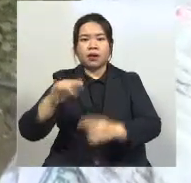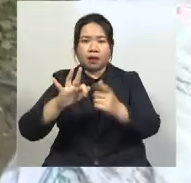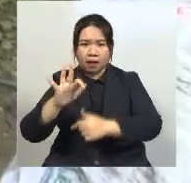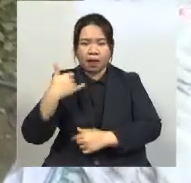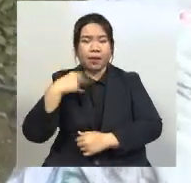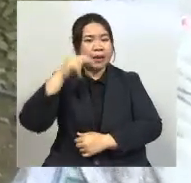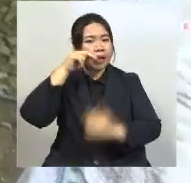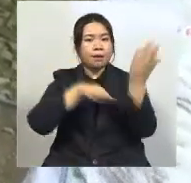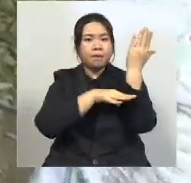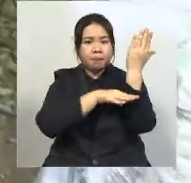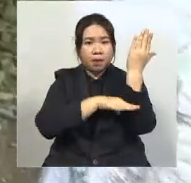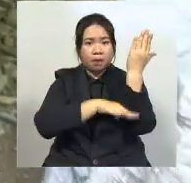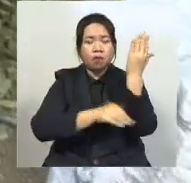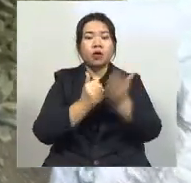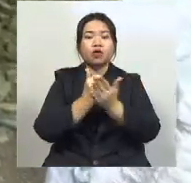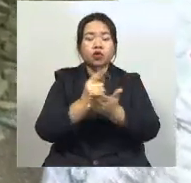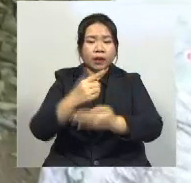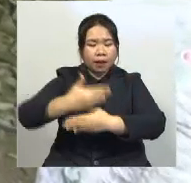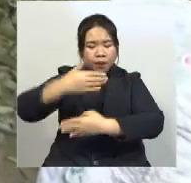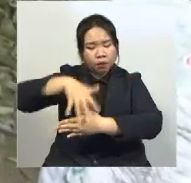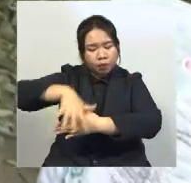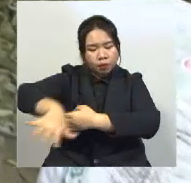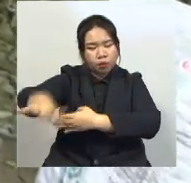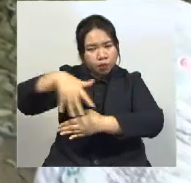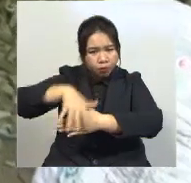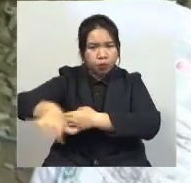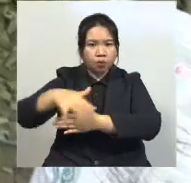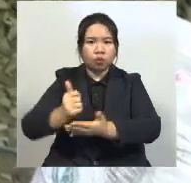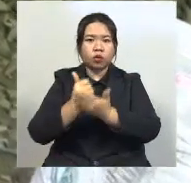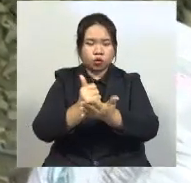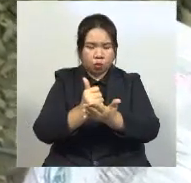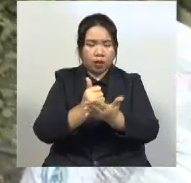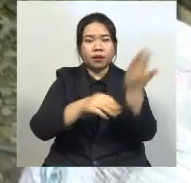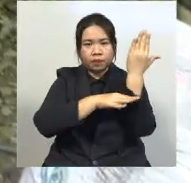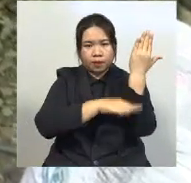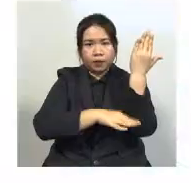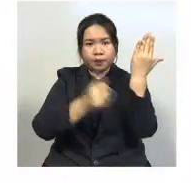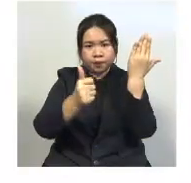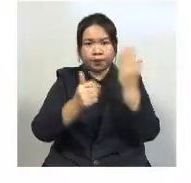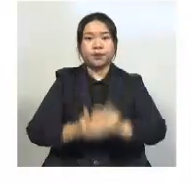ระดับน้ำลดลงจากการปรับปริมาณการระบายน้ำจากเขื่อนเจ้าพระยาครั้งนี้ค่ะ